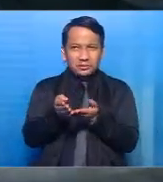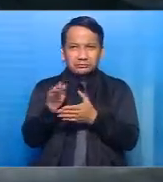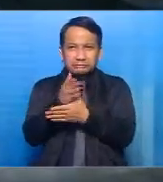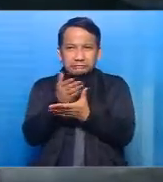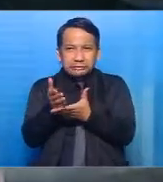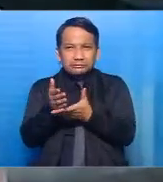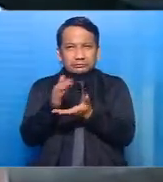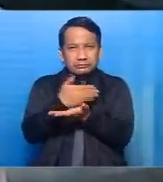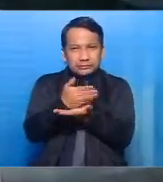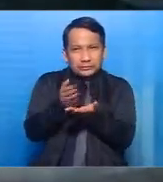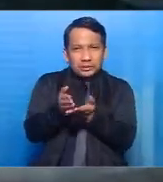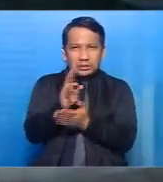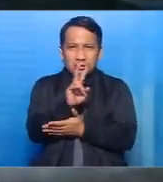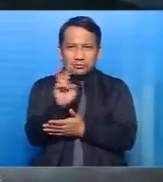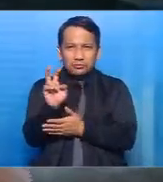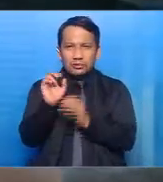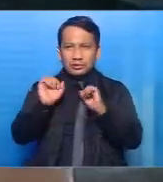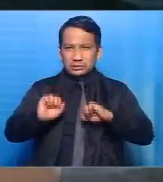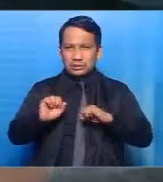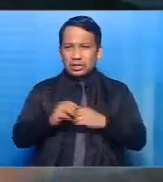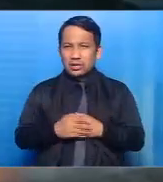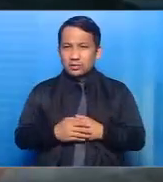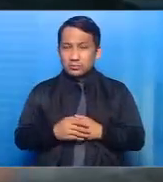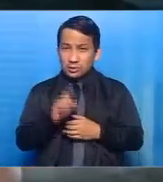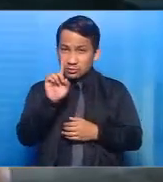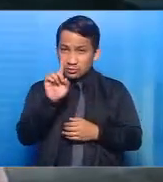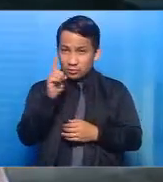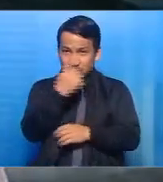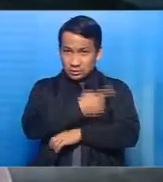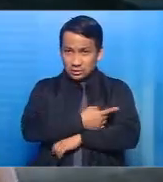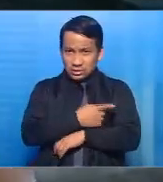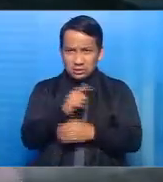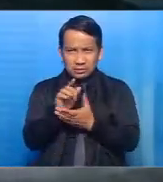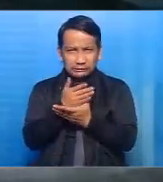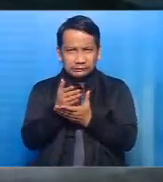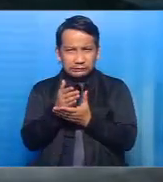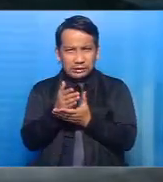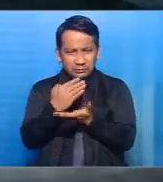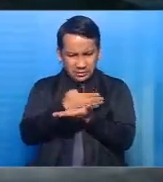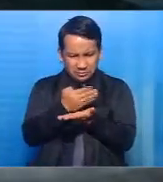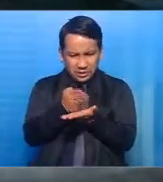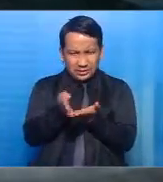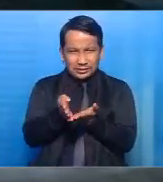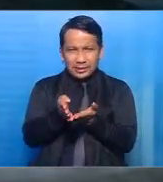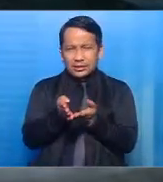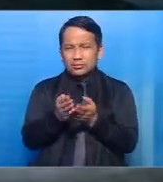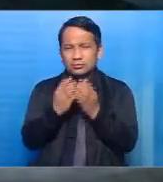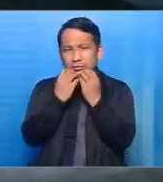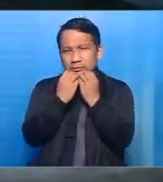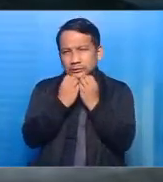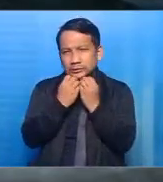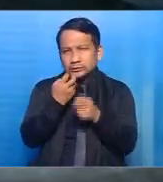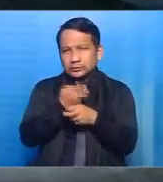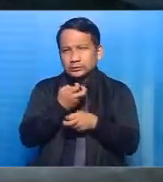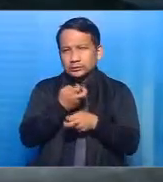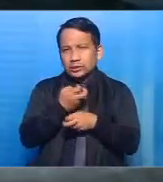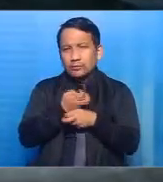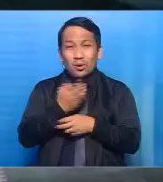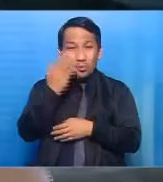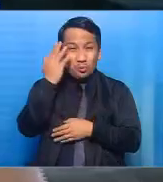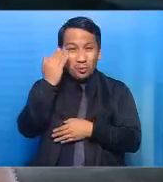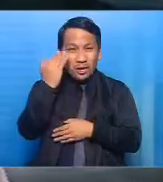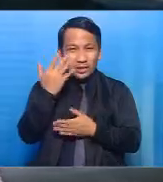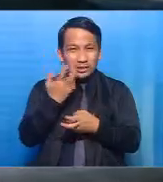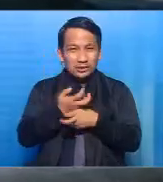Pinagkakasya ko lang yung 200 ko sa loob ng isang araw. Sobrang hirap talaga po ngayon kagawa ng ano